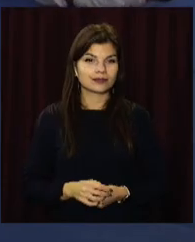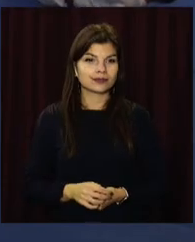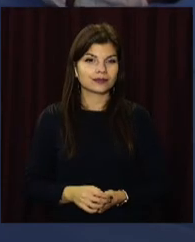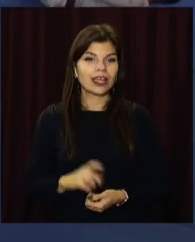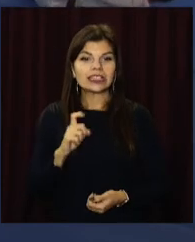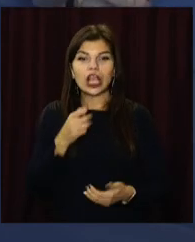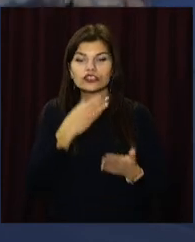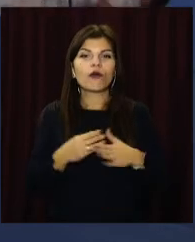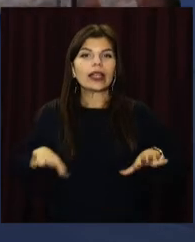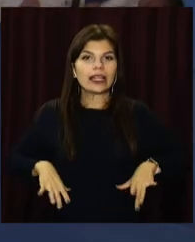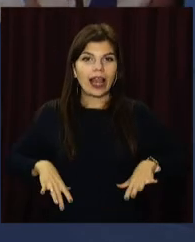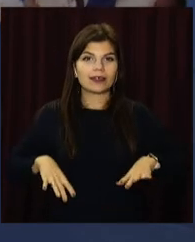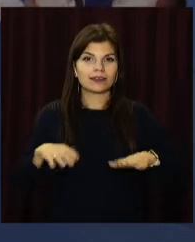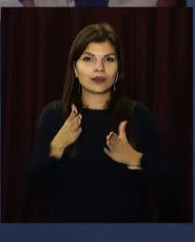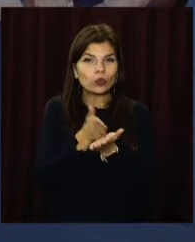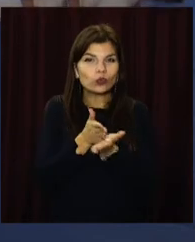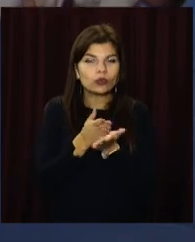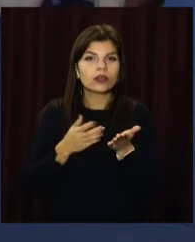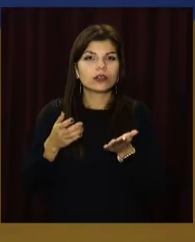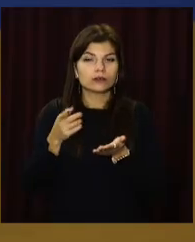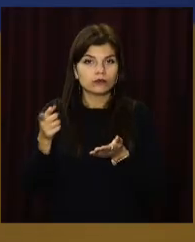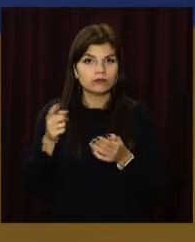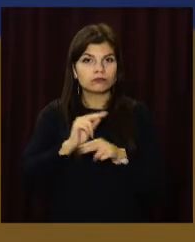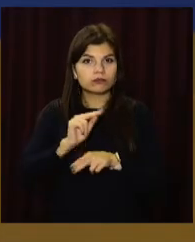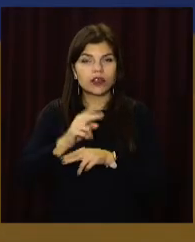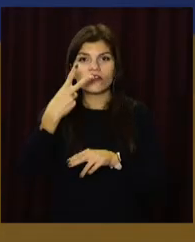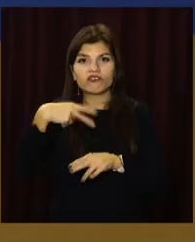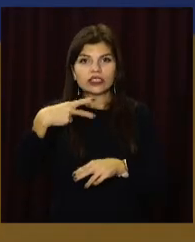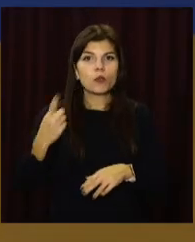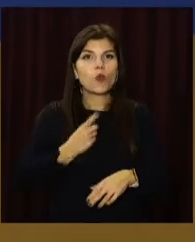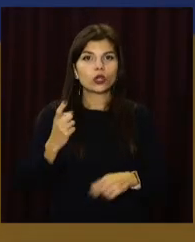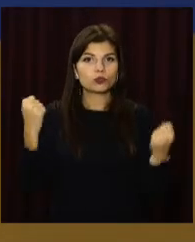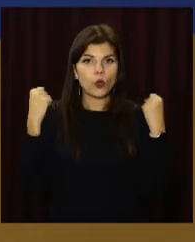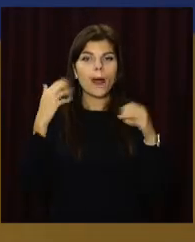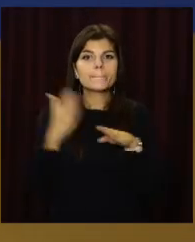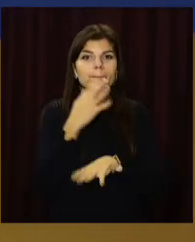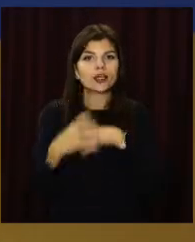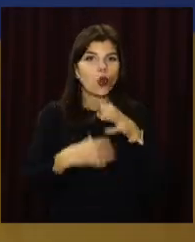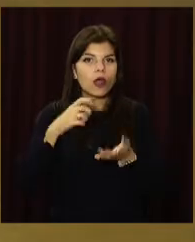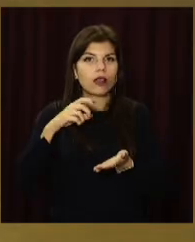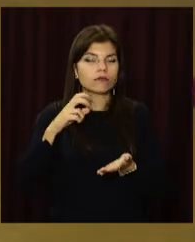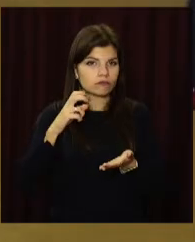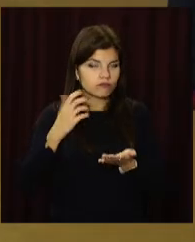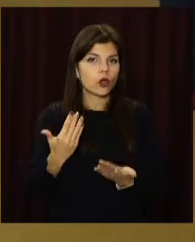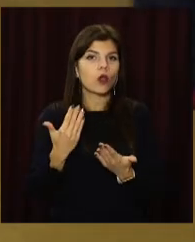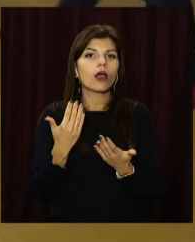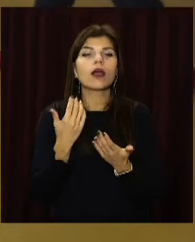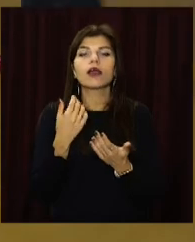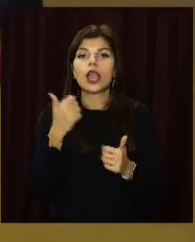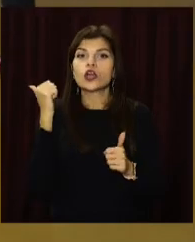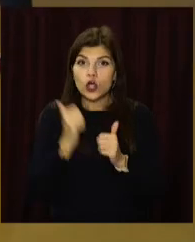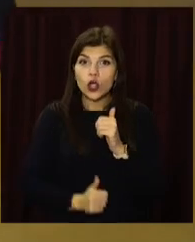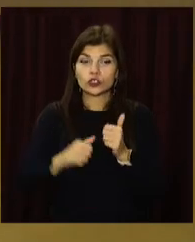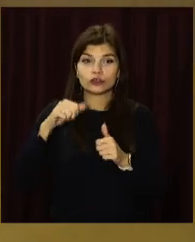За свою тренерську кар'єру заслужений наставник виховав 20 майстрів спорту міжнародного класу. І на кожному змаганні